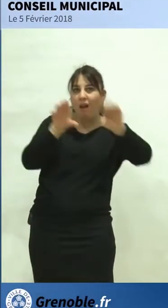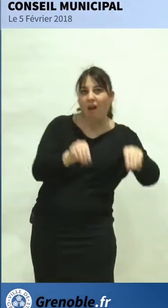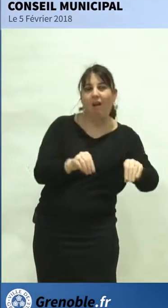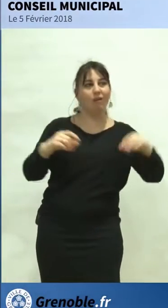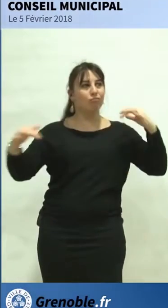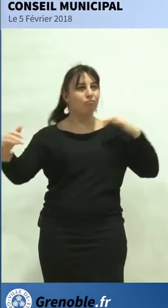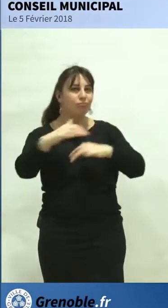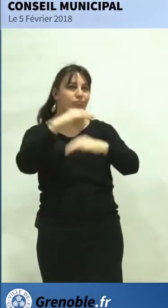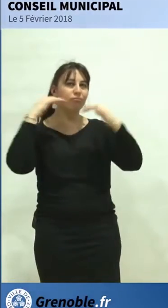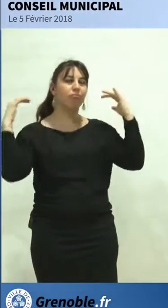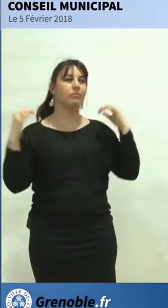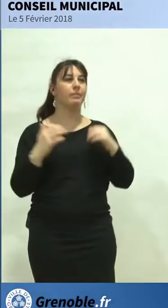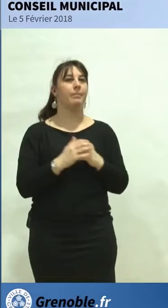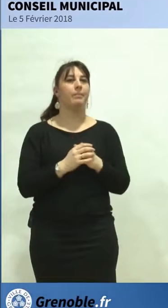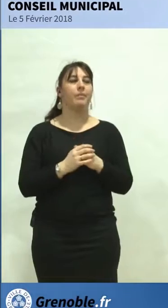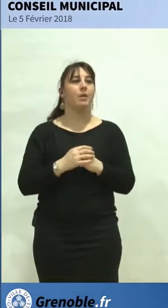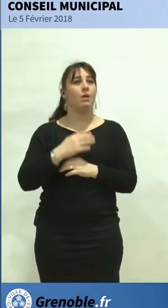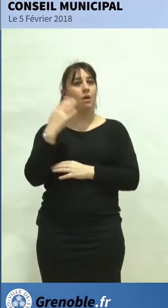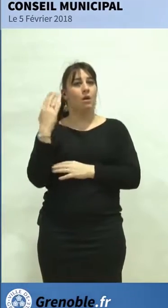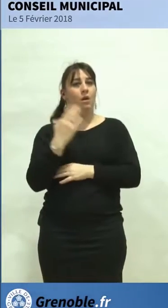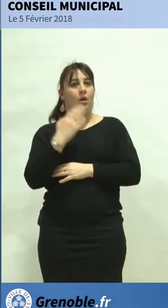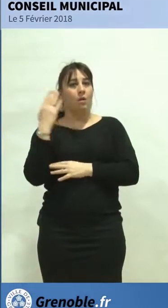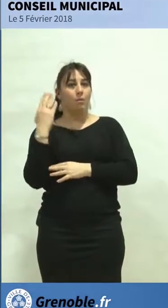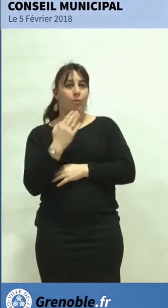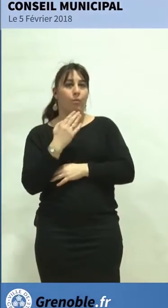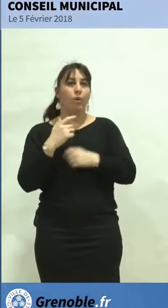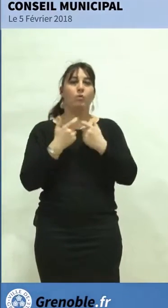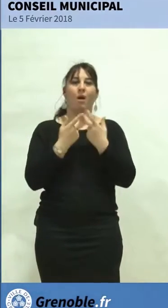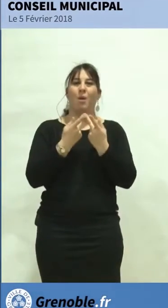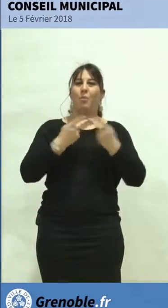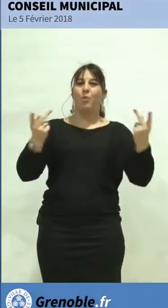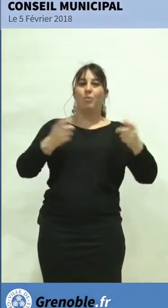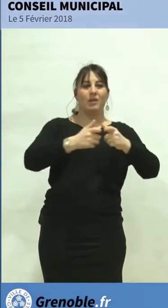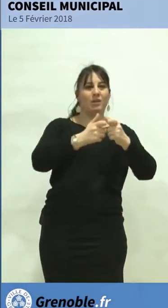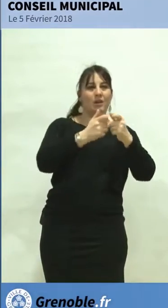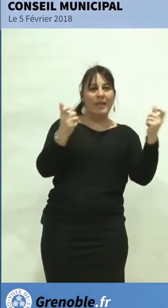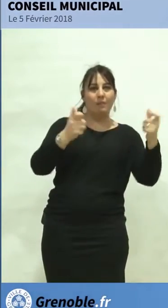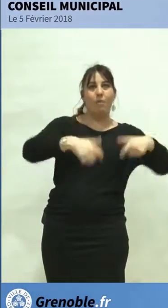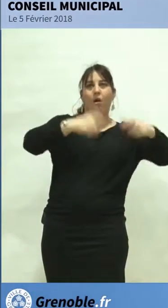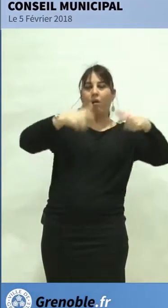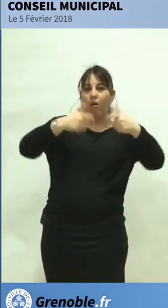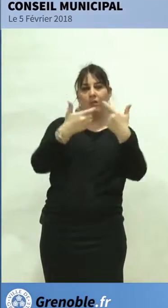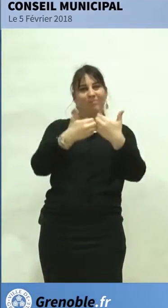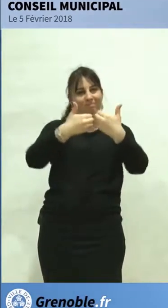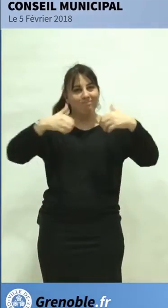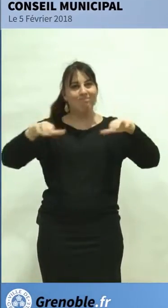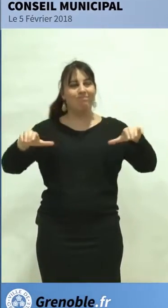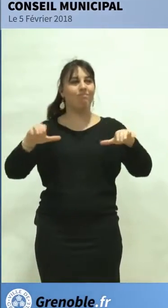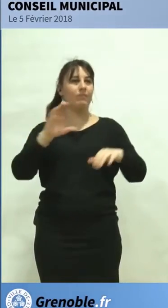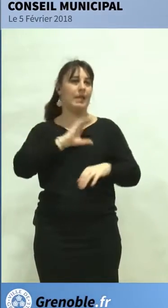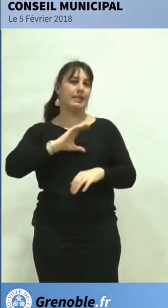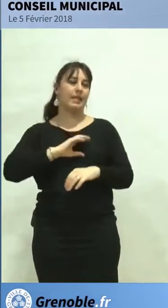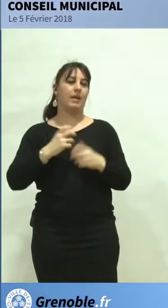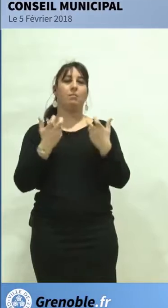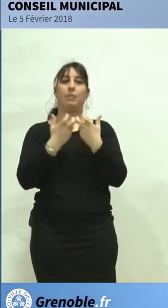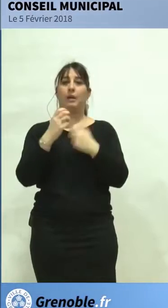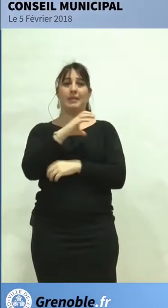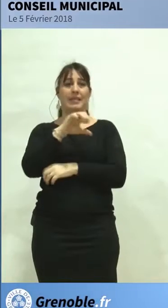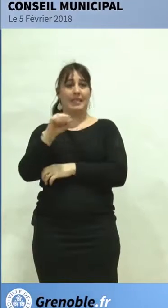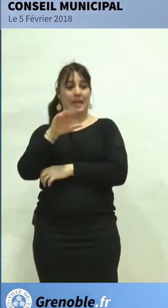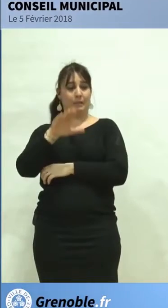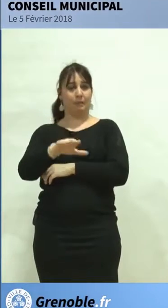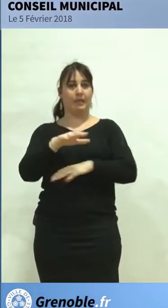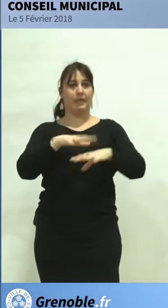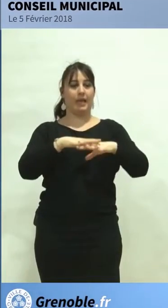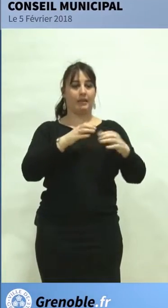la nécessité de décloisonner les principaux équipements publics. Le CCAS, pour ce qui concerne en tout cas le quartier de la